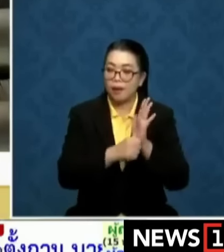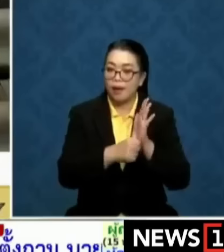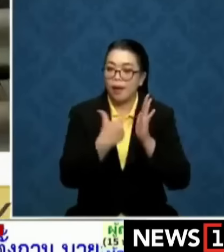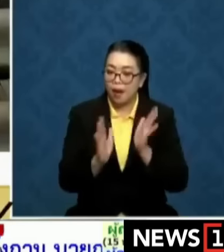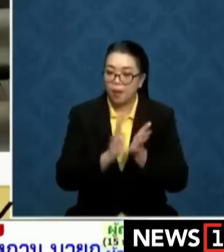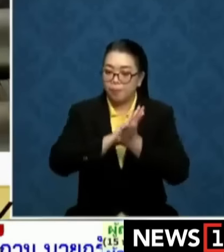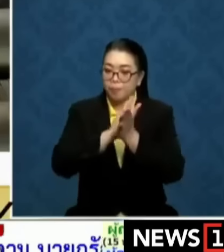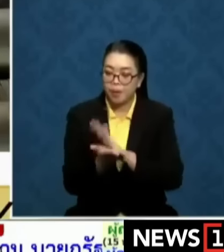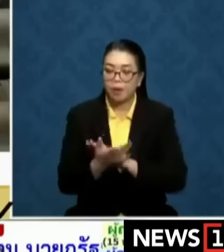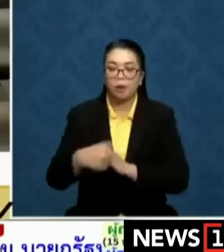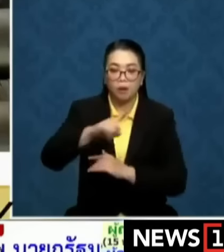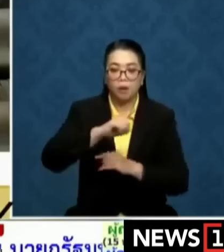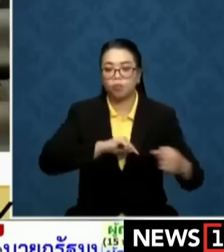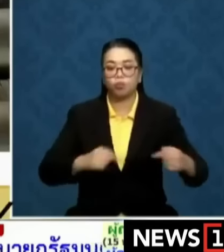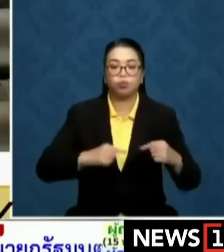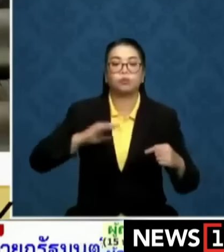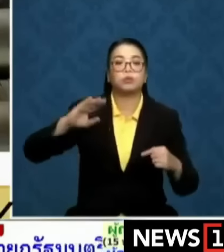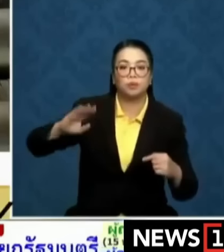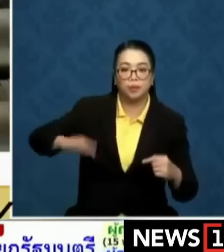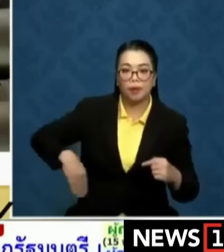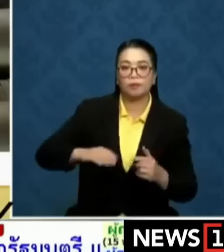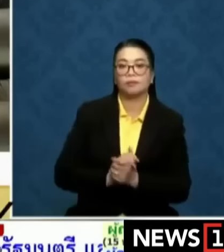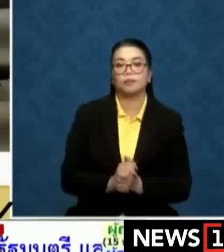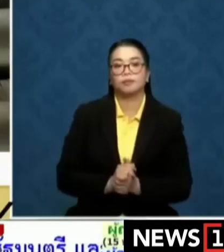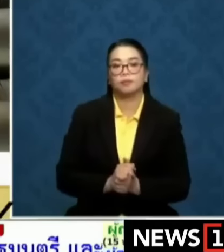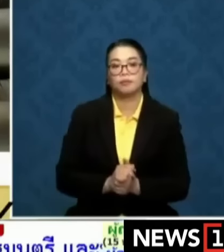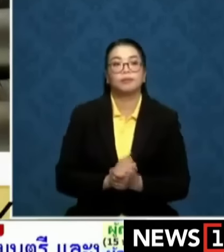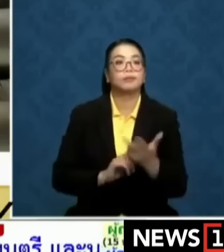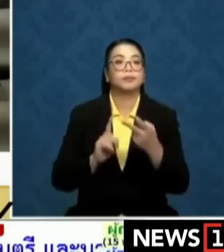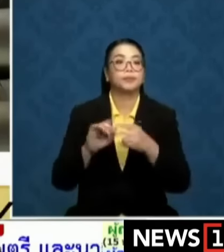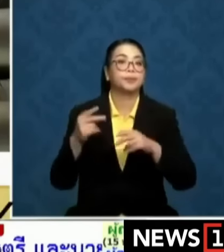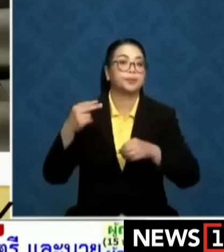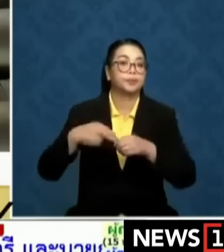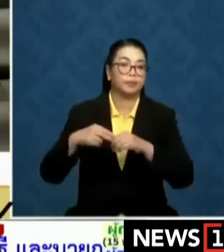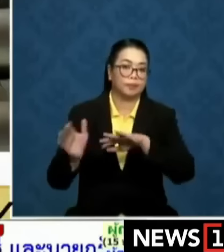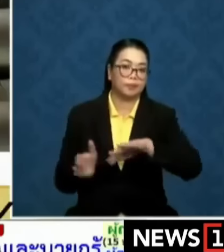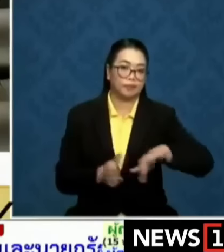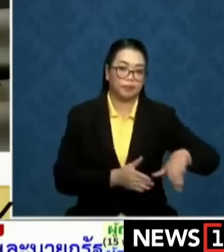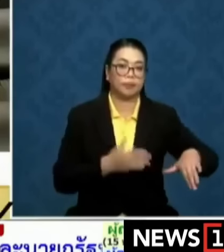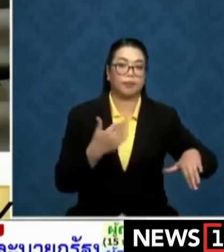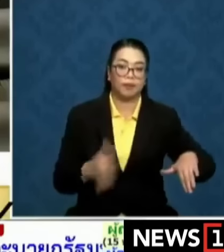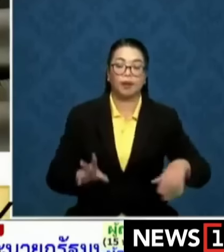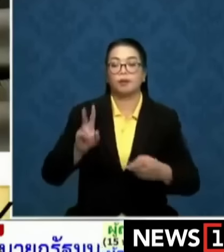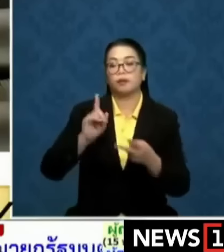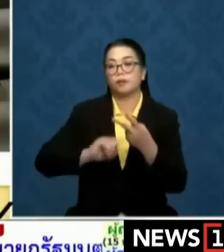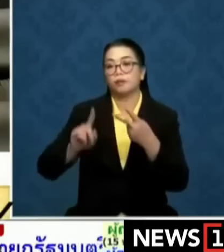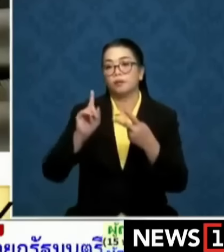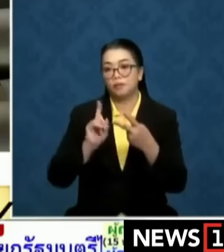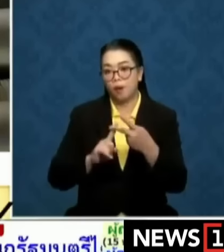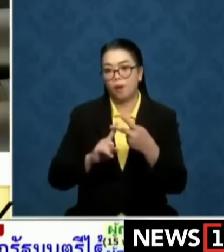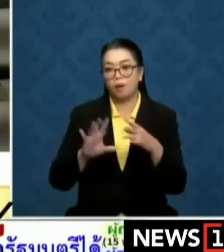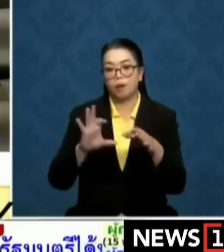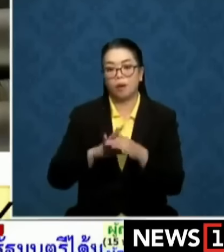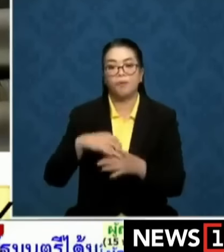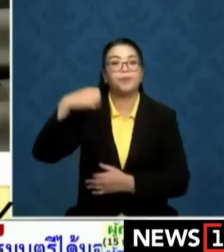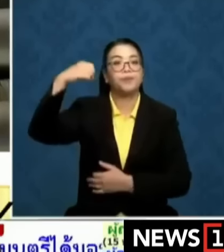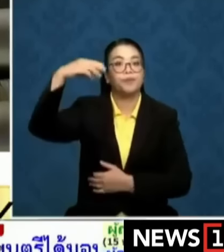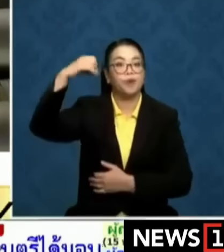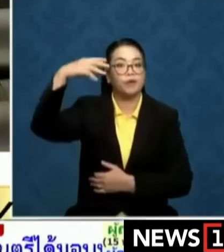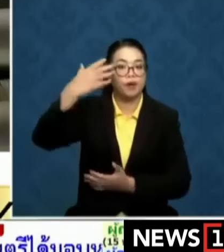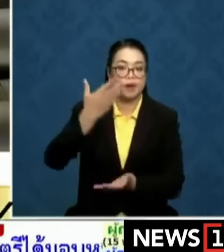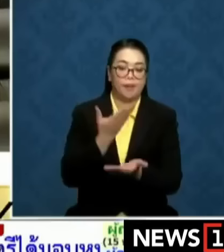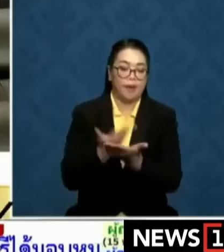ที่จะใช้นี่งวดรวดเดียวเลยเนี่ยค่าไฟจะขึ้นไปหน่วยละ6บาททั้งที่ต้นทุนอยู่ที่หน่วยละ4บาทการที่กกพ.เรียกเก็บ4บาท60เป็นอย่